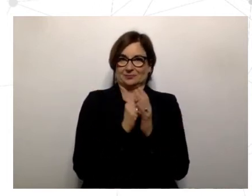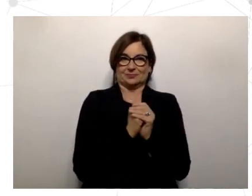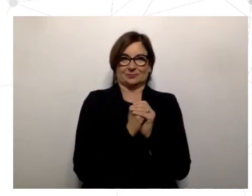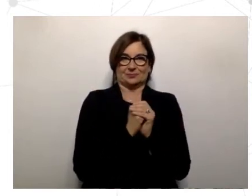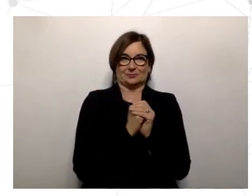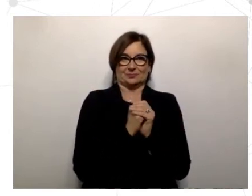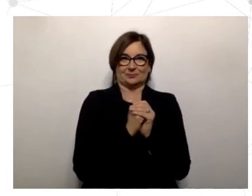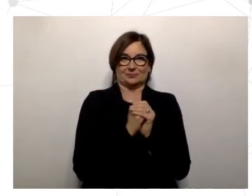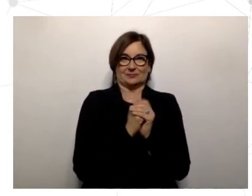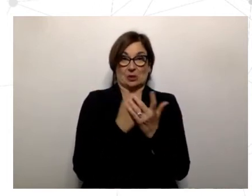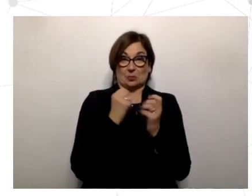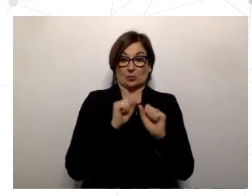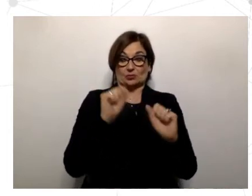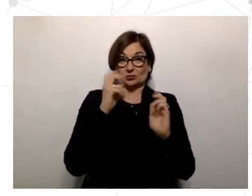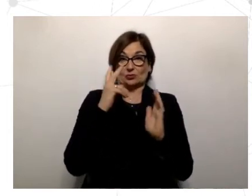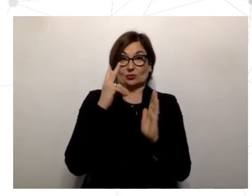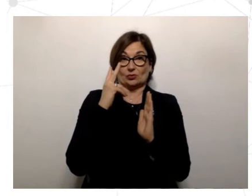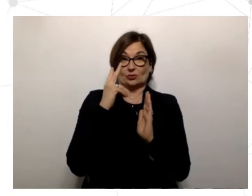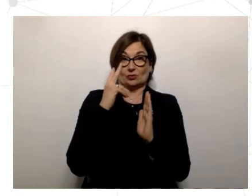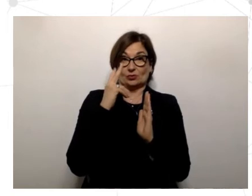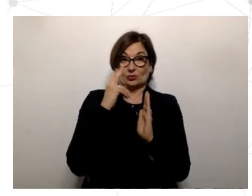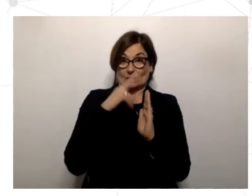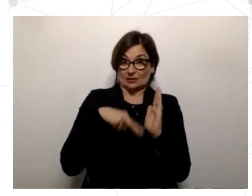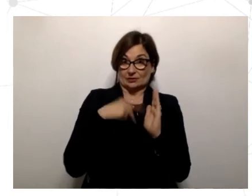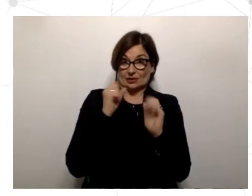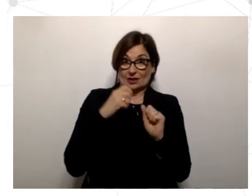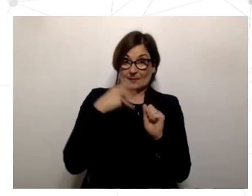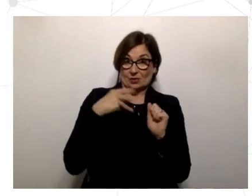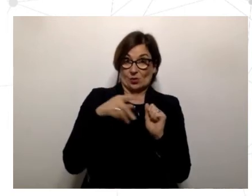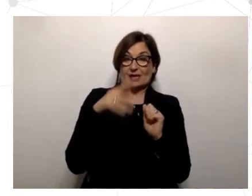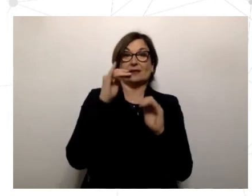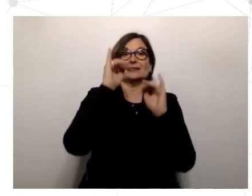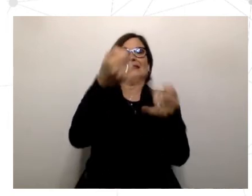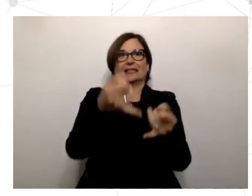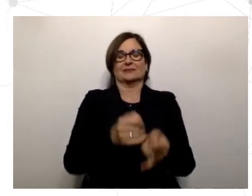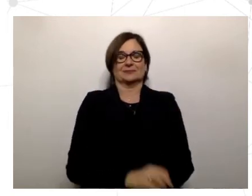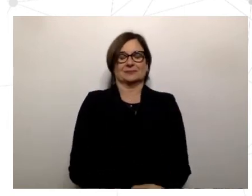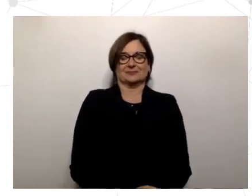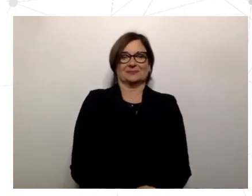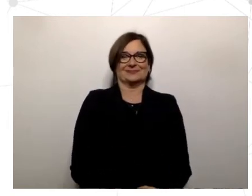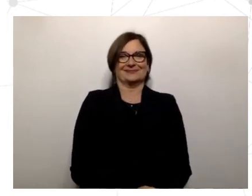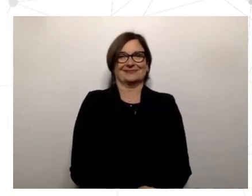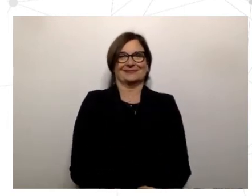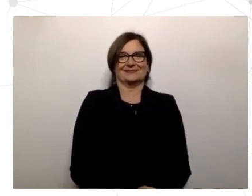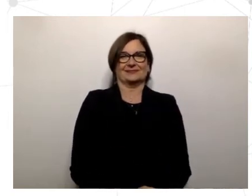dai partecipanti. Posso andare, Emanuela? Yes, sì. Ok.